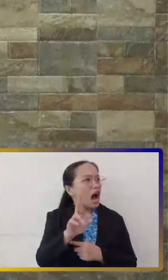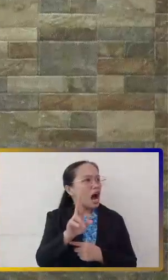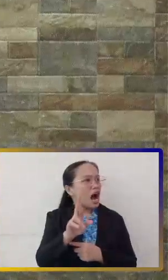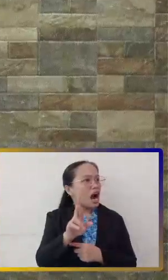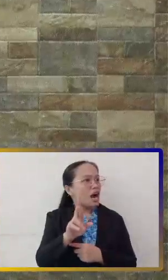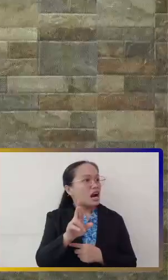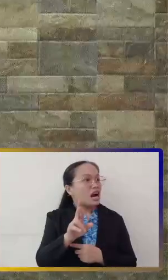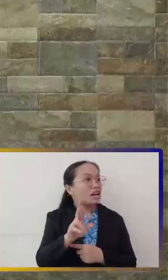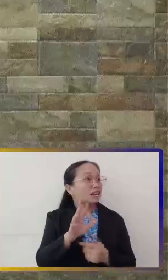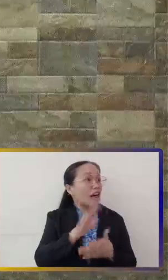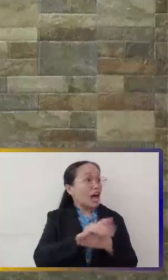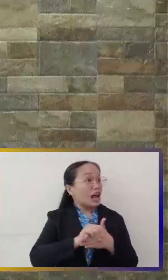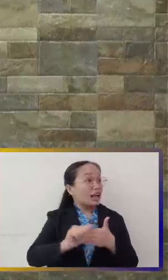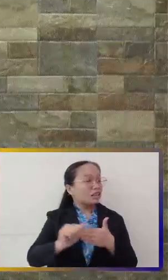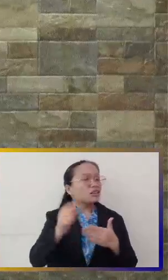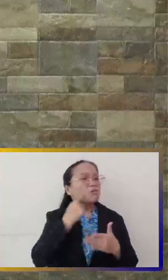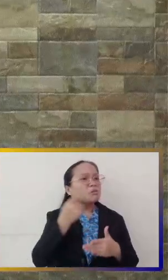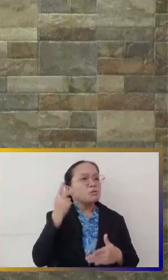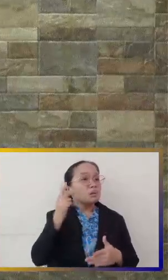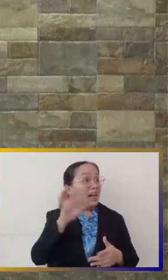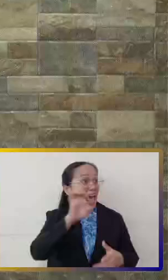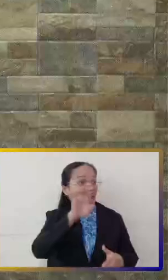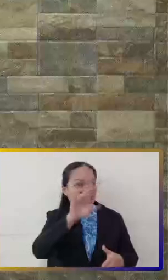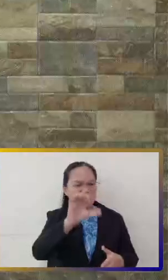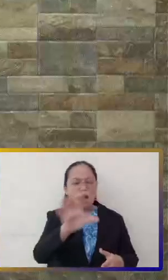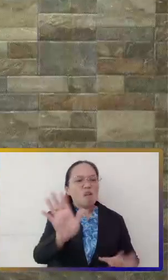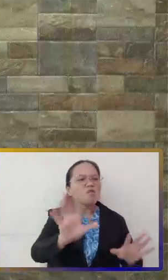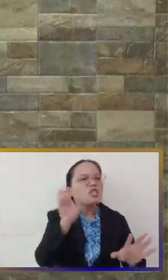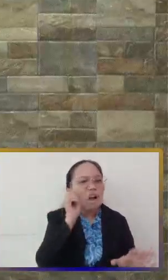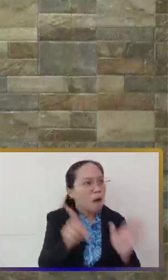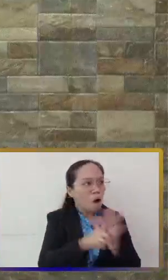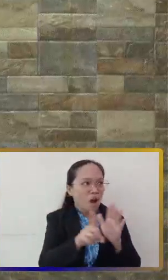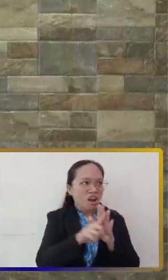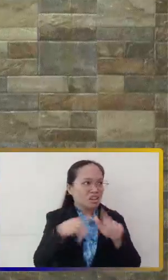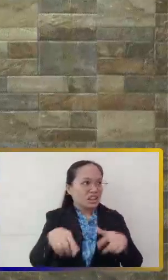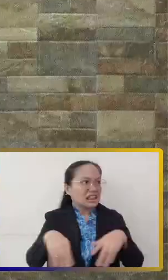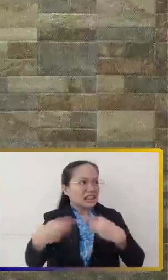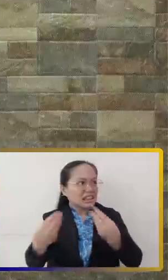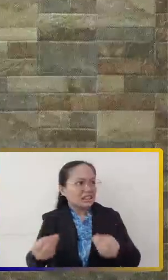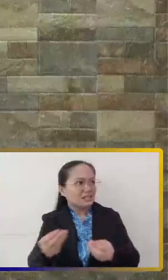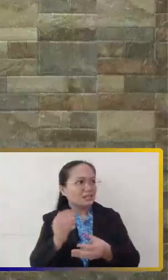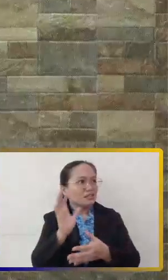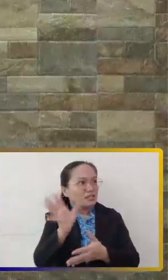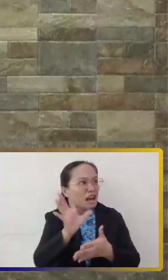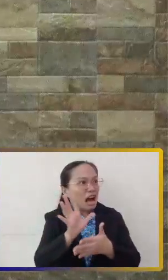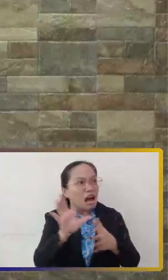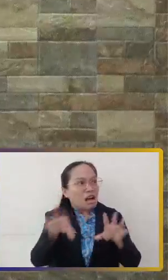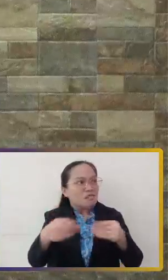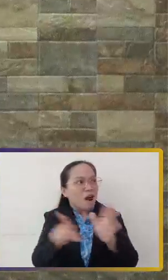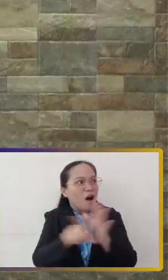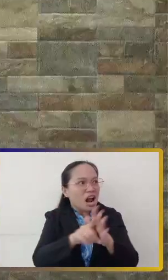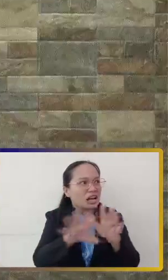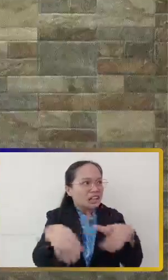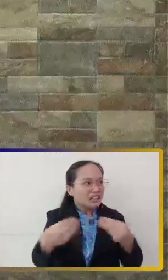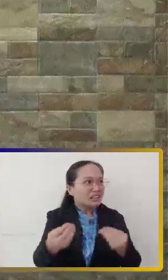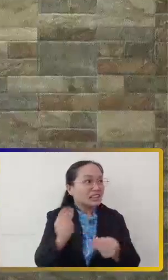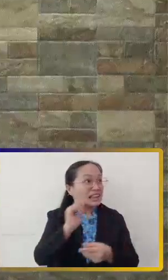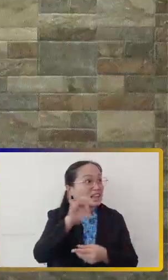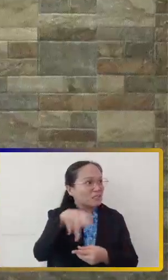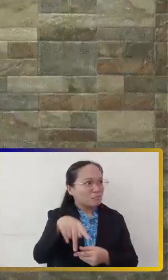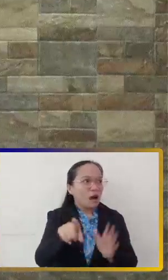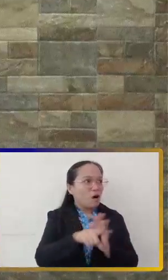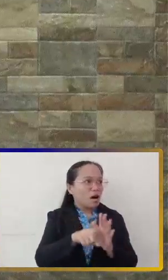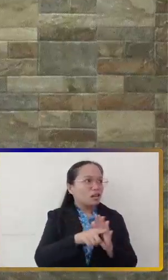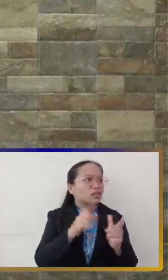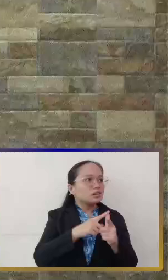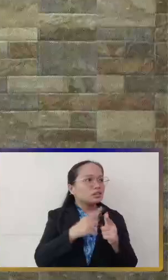lang ay grabe na yon. Yung comments mo na pinadala diyan, grabe na yon. Okay, so nagpakilala ko sa kanila, I'm a pastor, ganito,